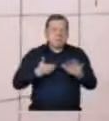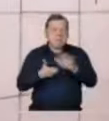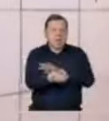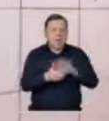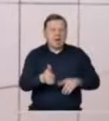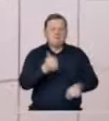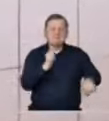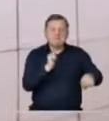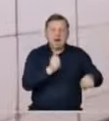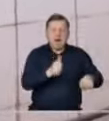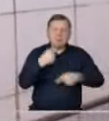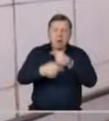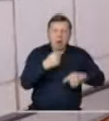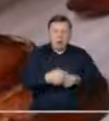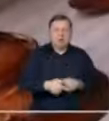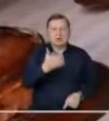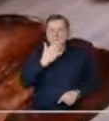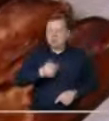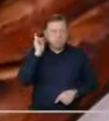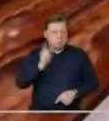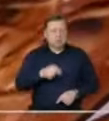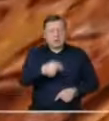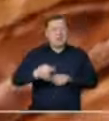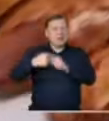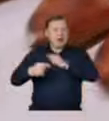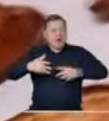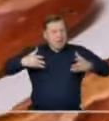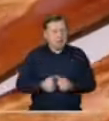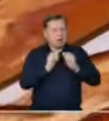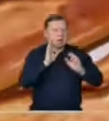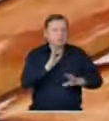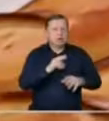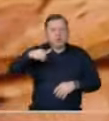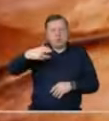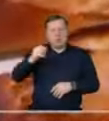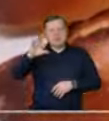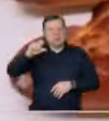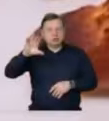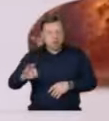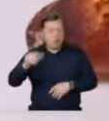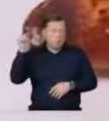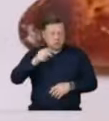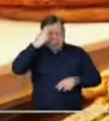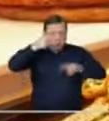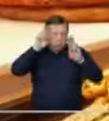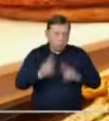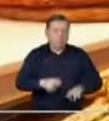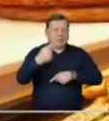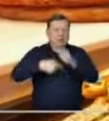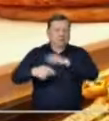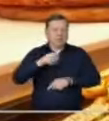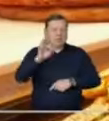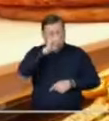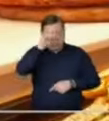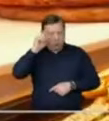uprawiających zawód z dziada pradziada przyszedł czas, by ratować tradycję. Chcą, by UNESCO uznała bagietkę za arcydzieło niematerialnego dziedzictwa ludzkości